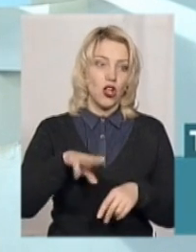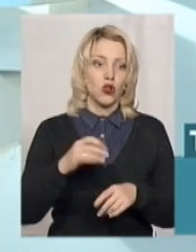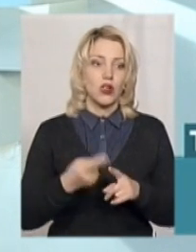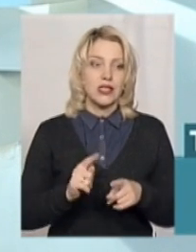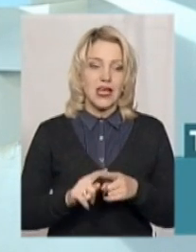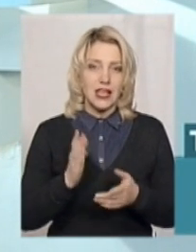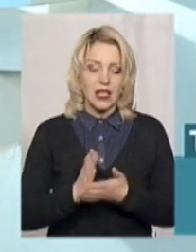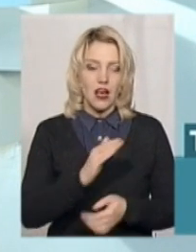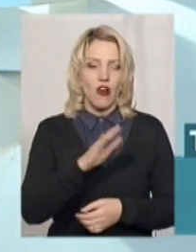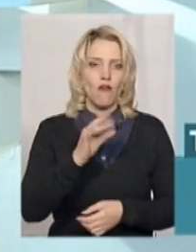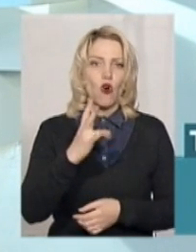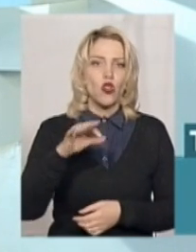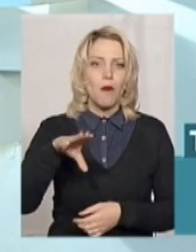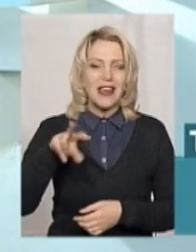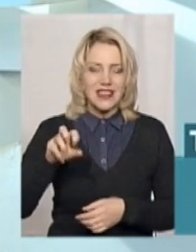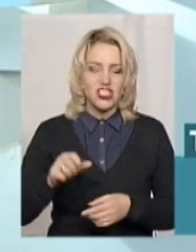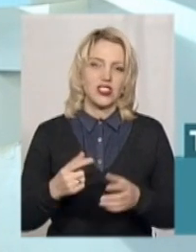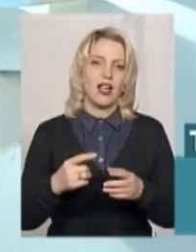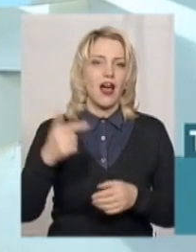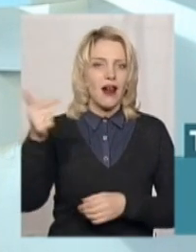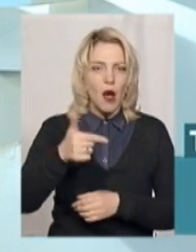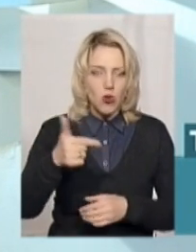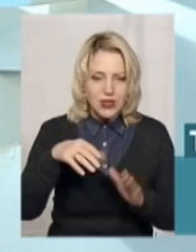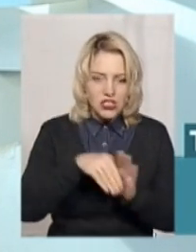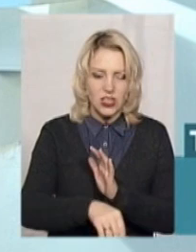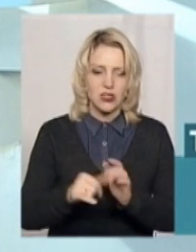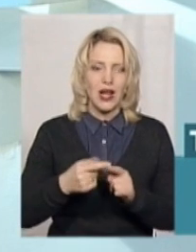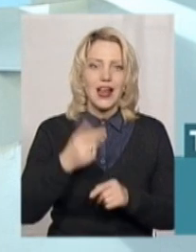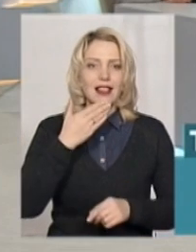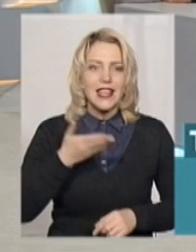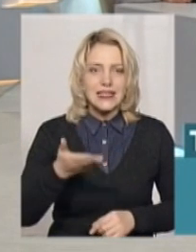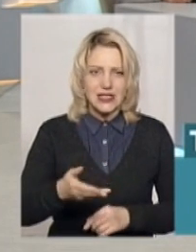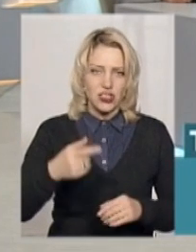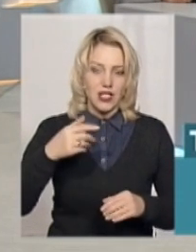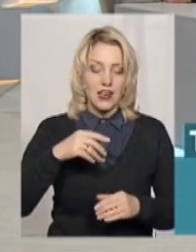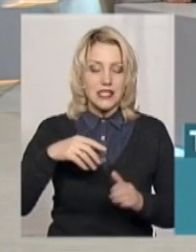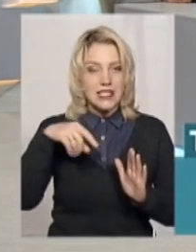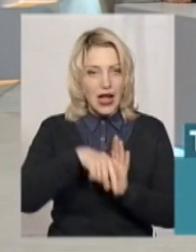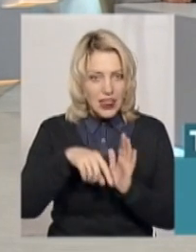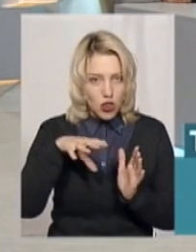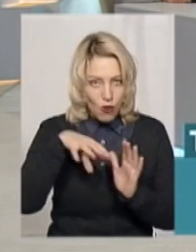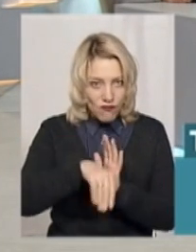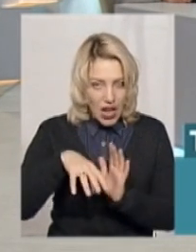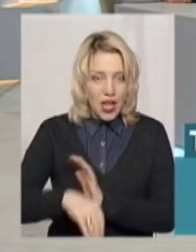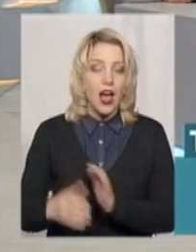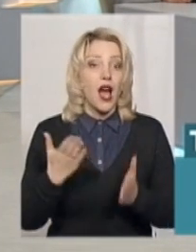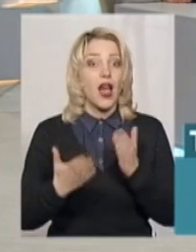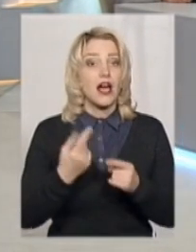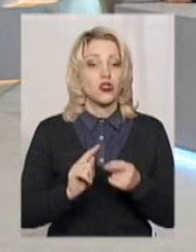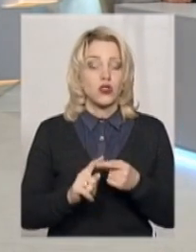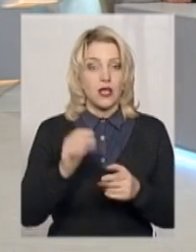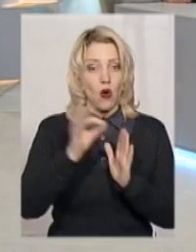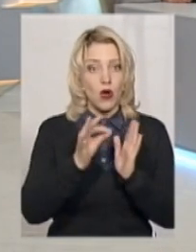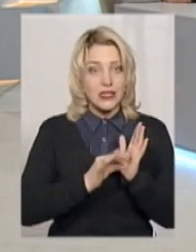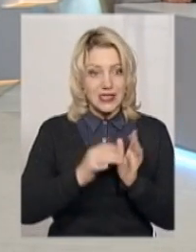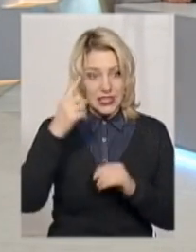і фонематична складова, граматична складова, лексична складова. Якщо це, наприклад, оцінка